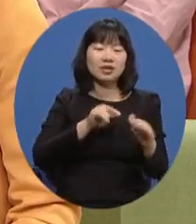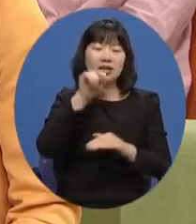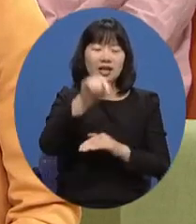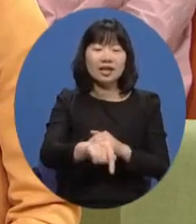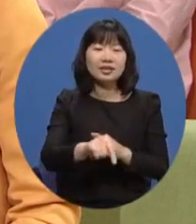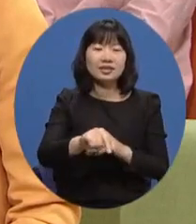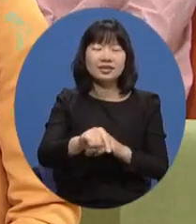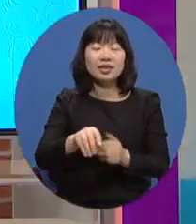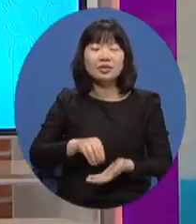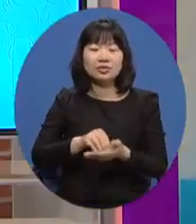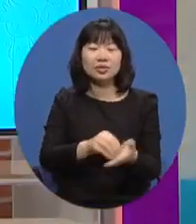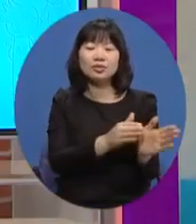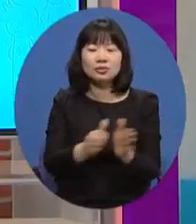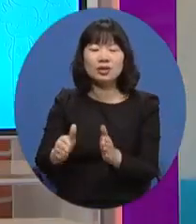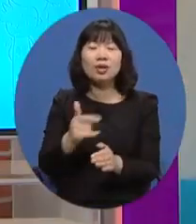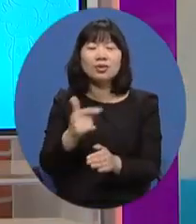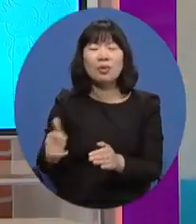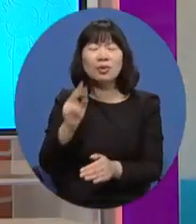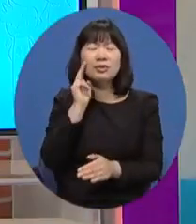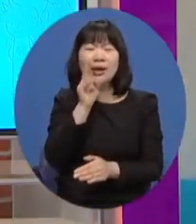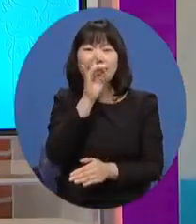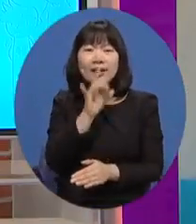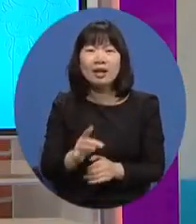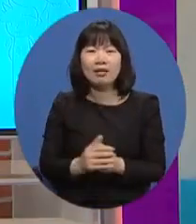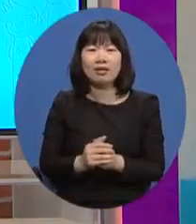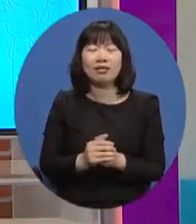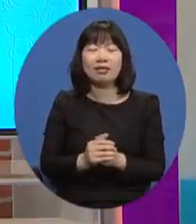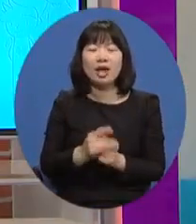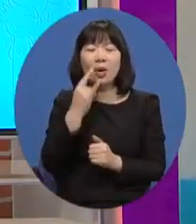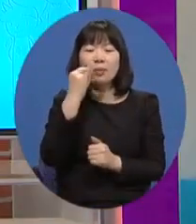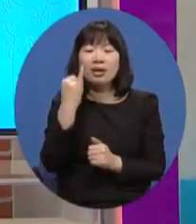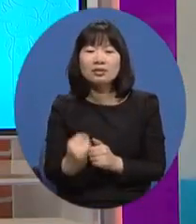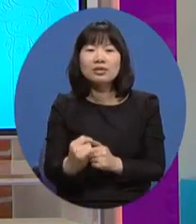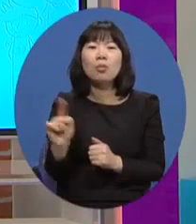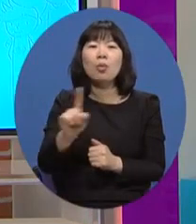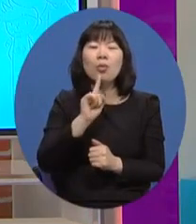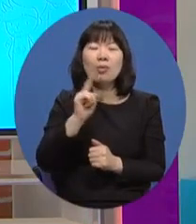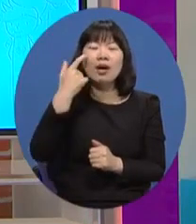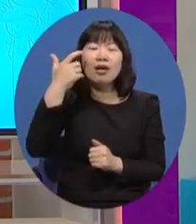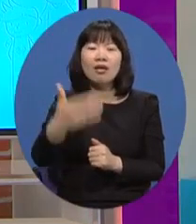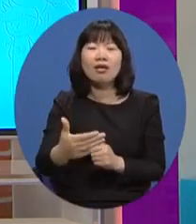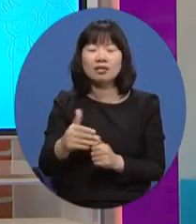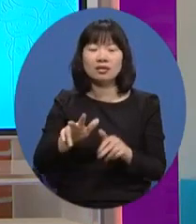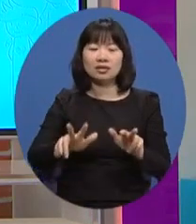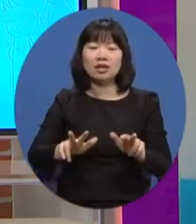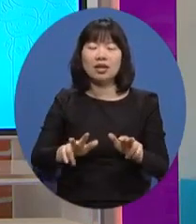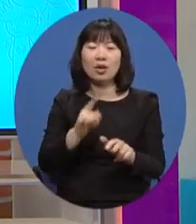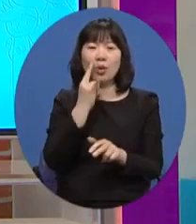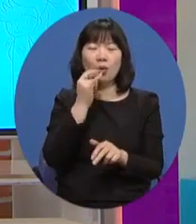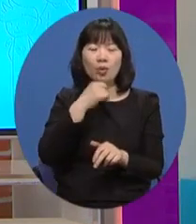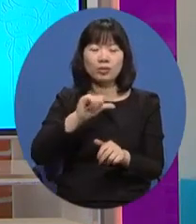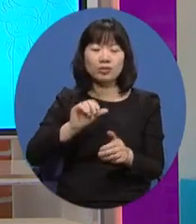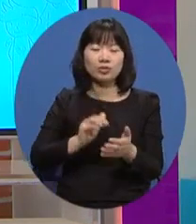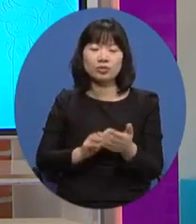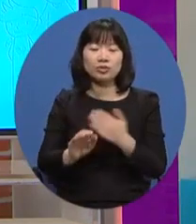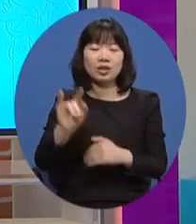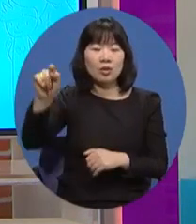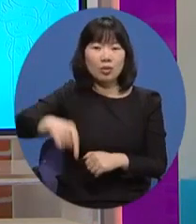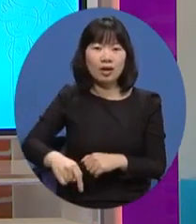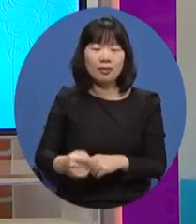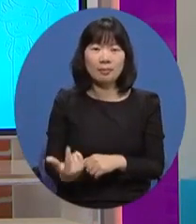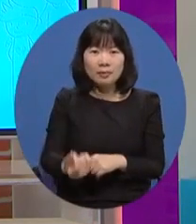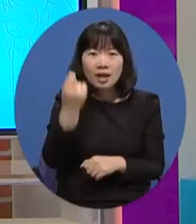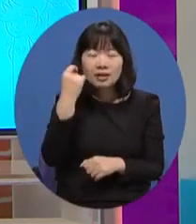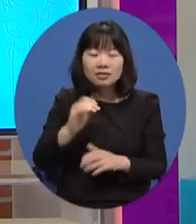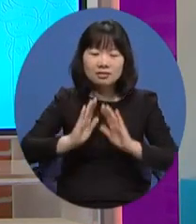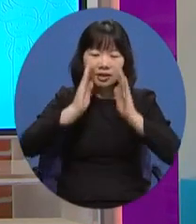등교, 등원 준비가 너무 안 되는 아이들이 있어요. 그럼 이제 엄마들은 뭐라고 하냐면 너 이제 엄마가 5분 후에 와볼 테니까 빨리 너